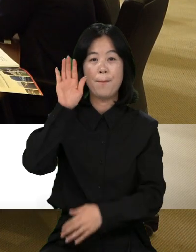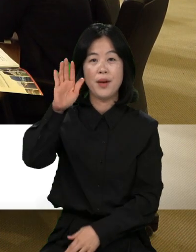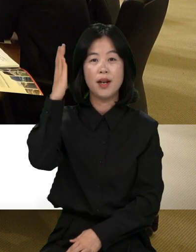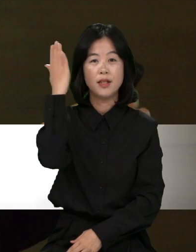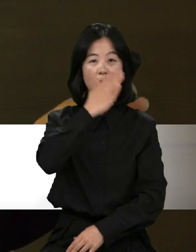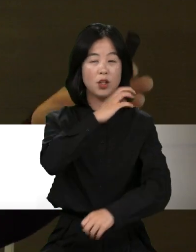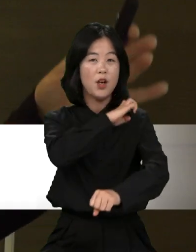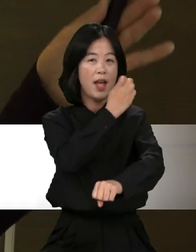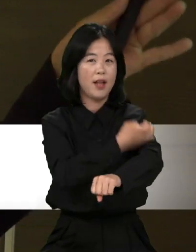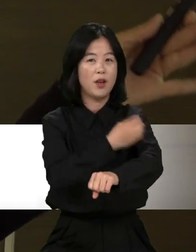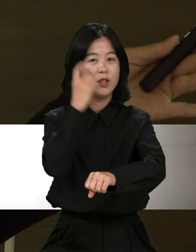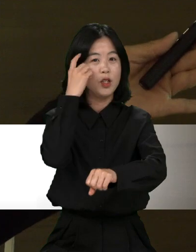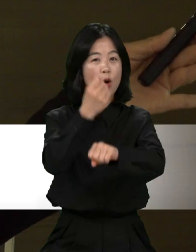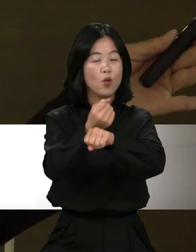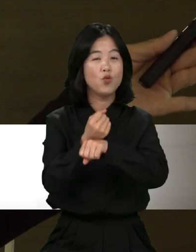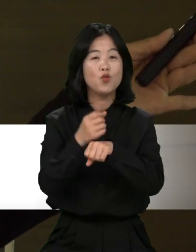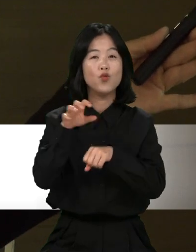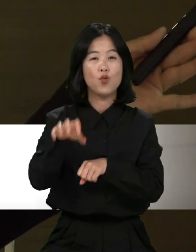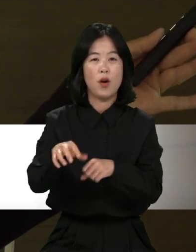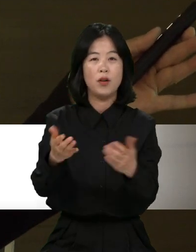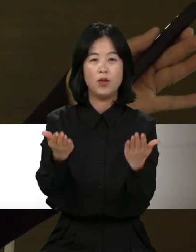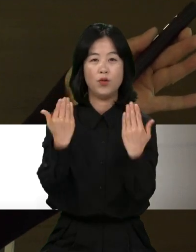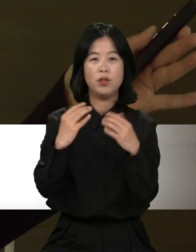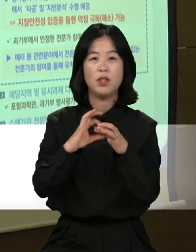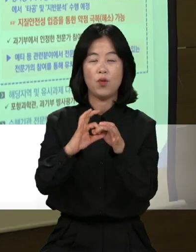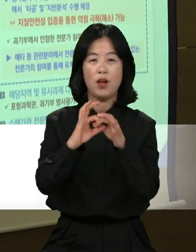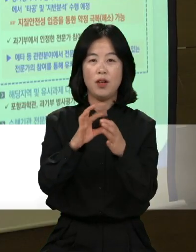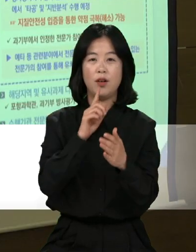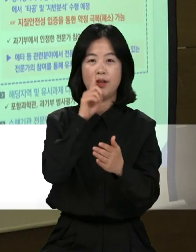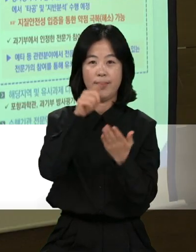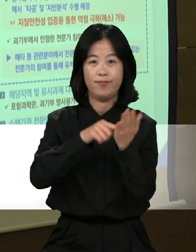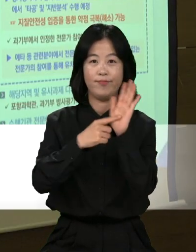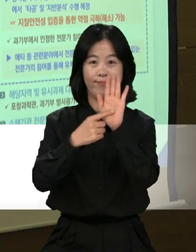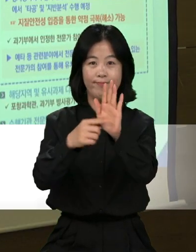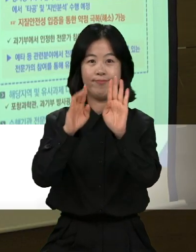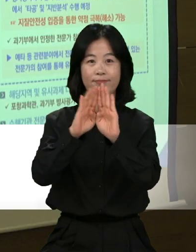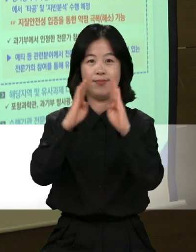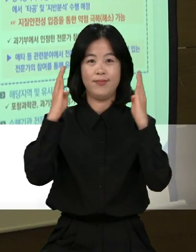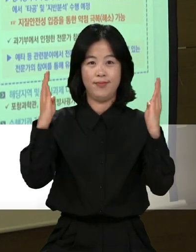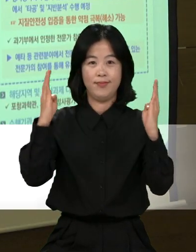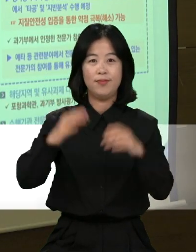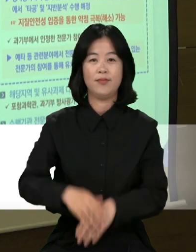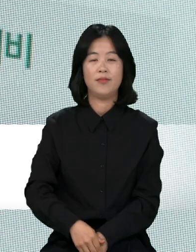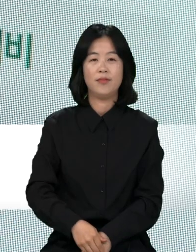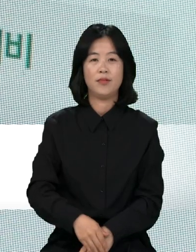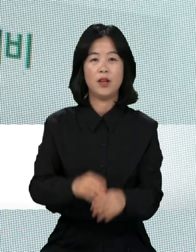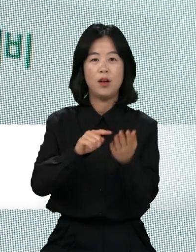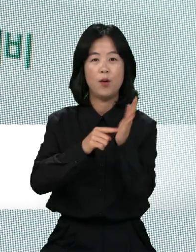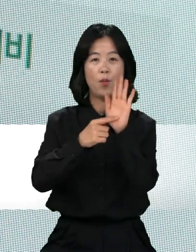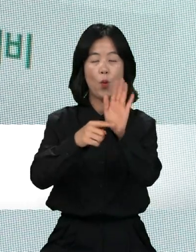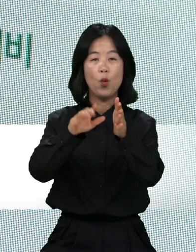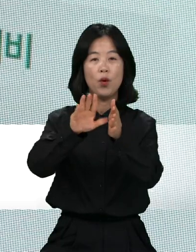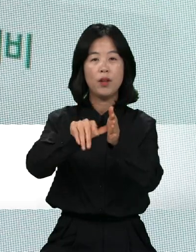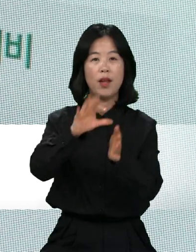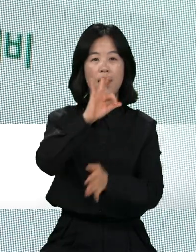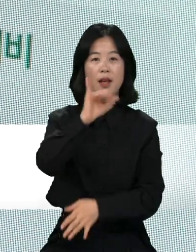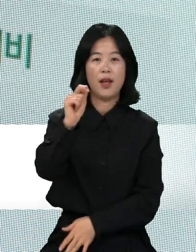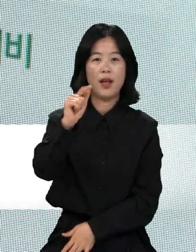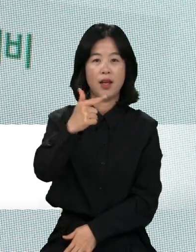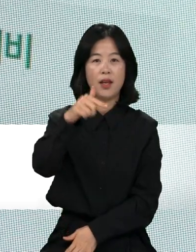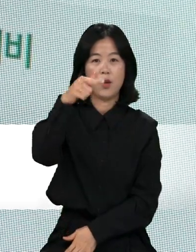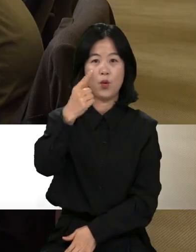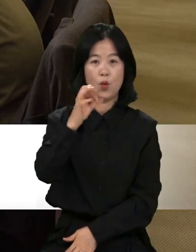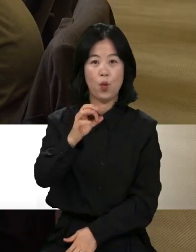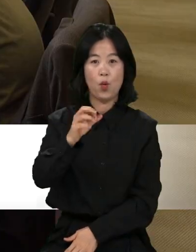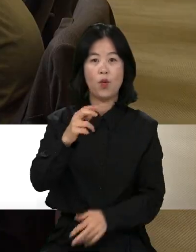15일 미래청정에너지연구원 유치타당성 용역 착수보고회를 열었습니다. 보고회에서는